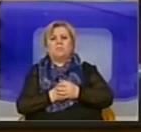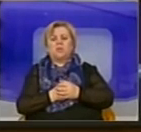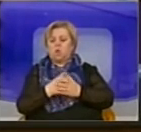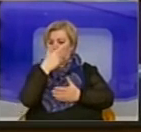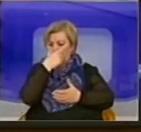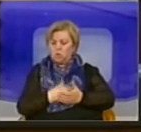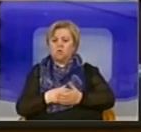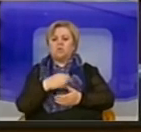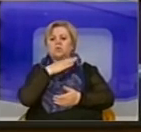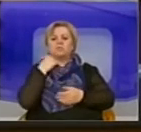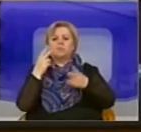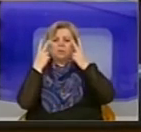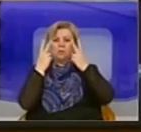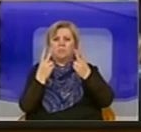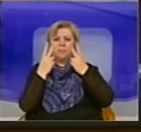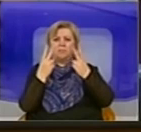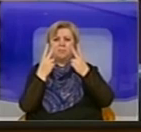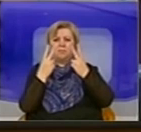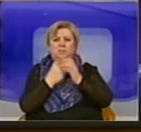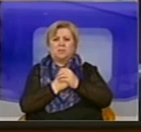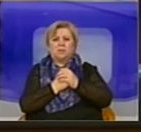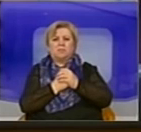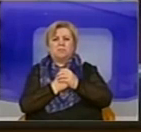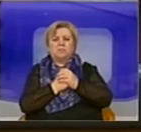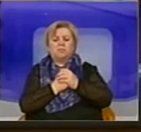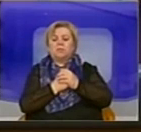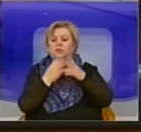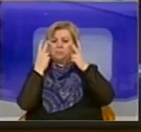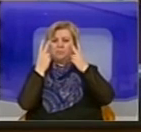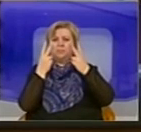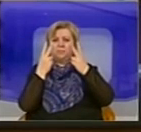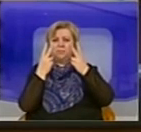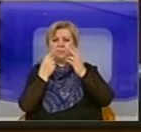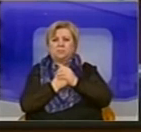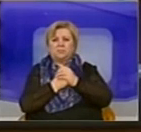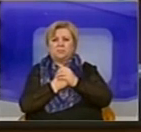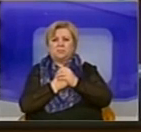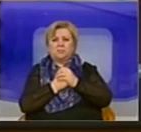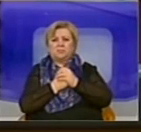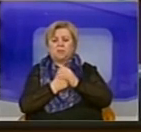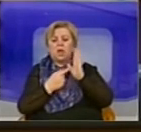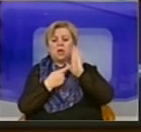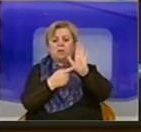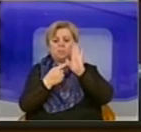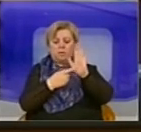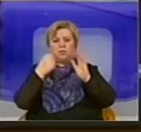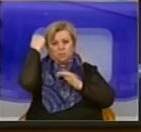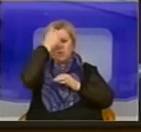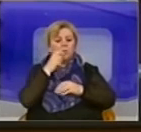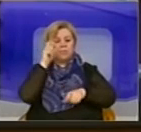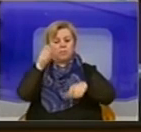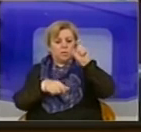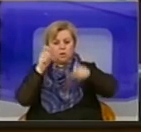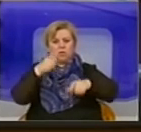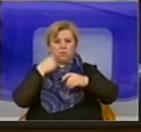rol shumë të rëndësishëm që të kemi dhe kryesor, do të thoja, që ti çojmë argumentet e Kosovës dhe të popullit të